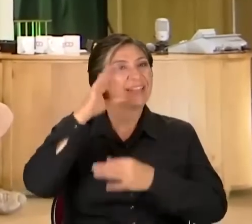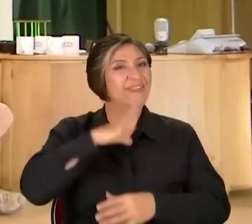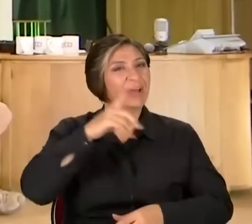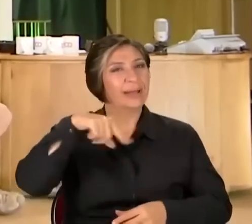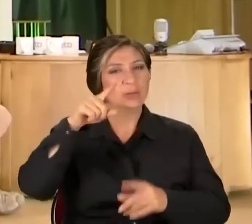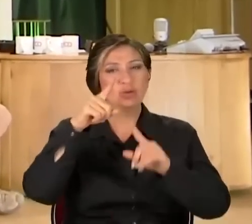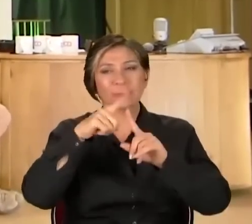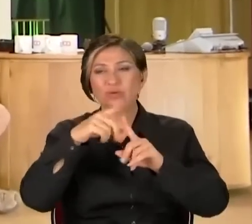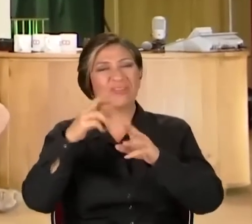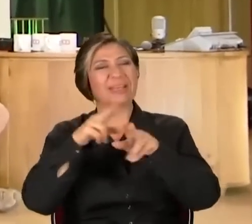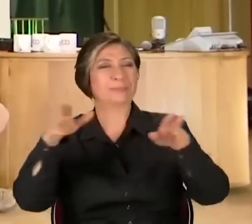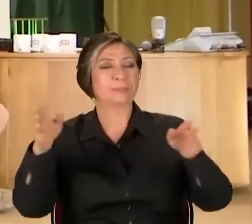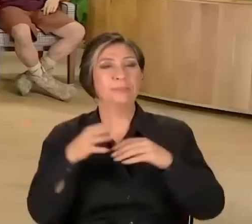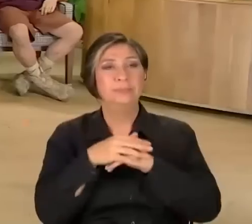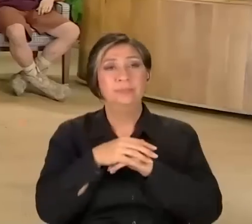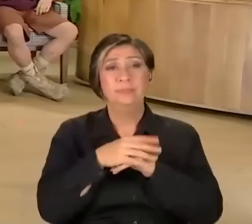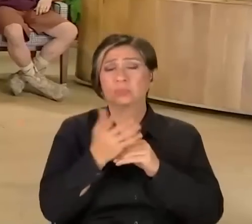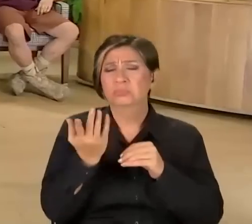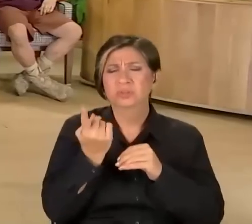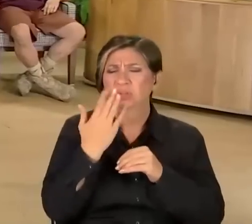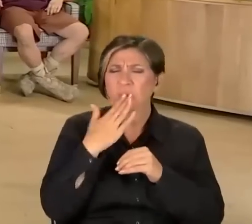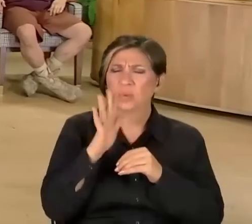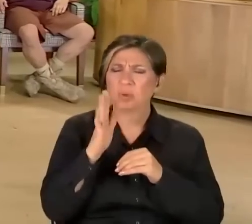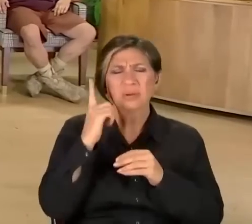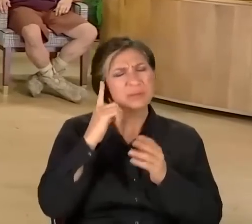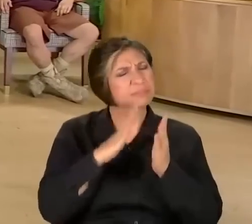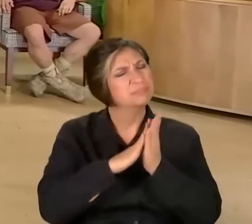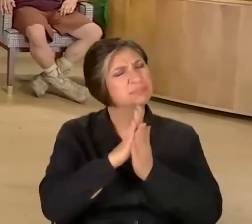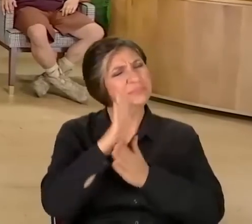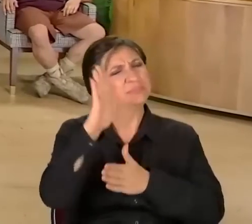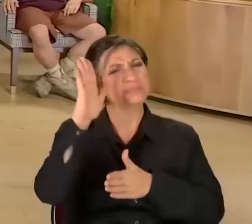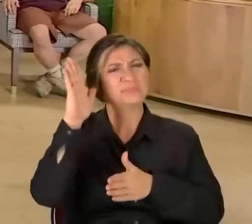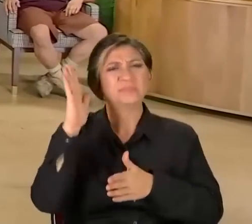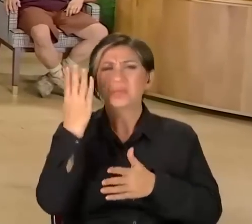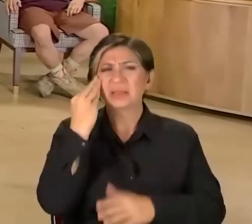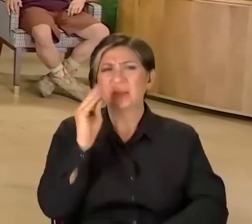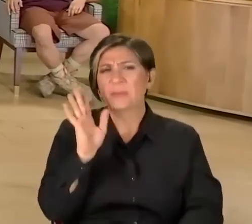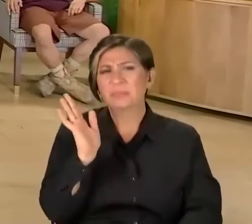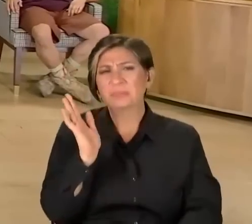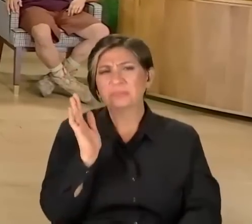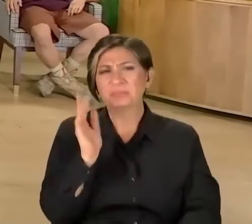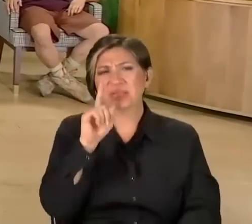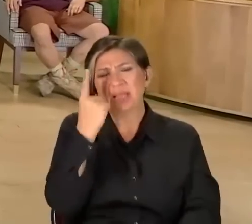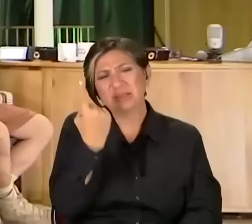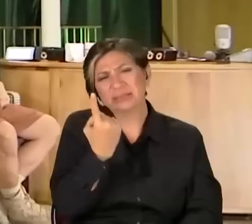var ya işte Timuçin Esen falan filan gibi böyle yok Ya şey dalmış gitmişim herhalde he anlayamadım